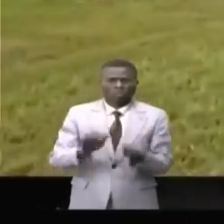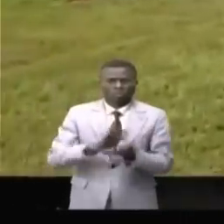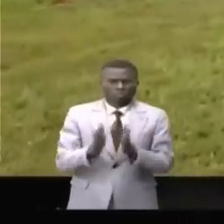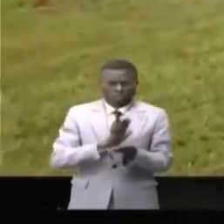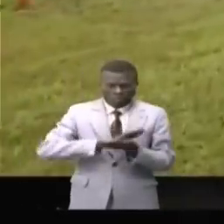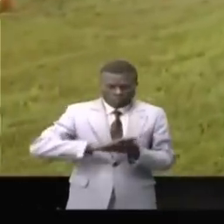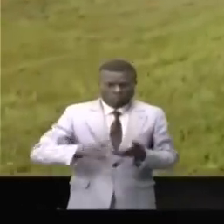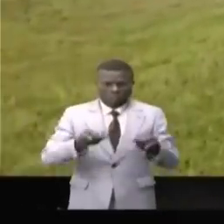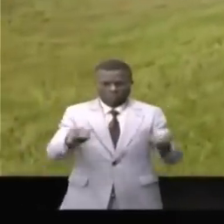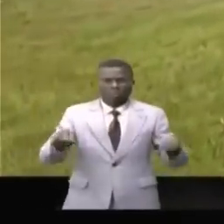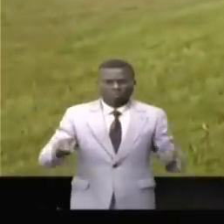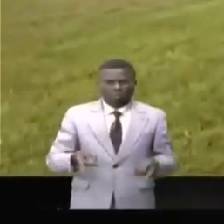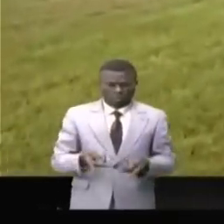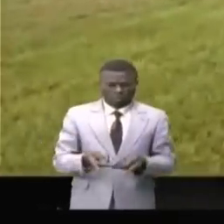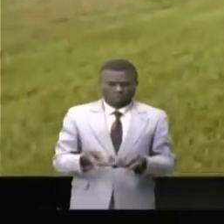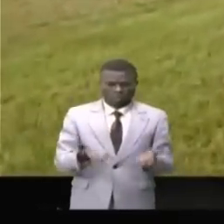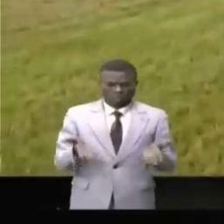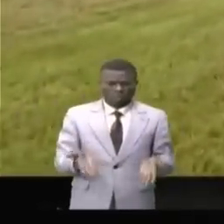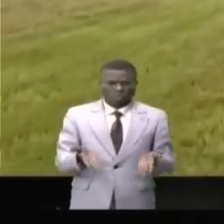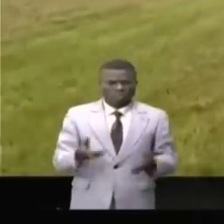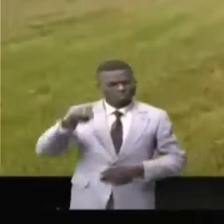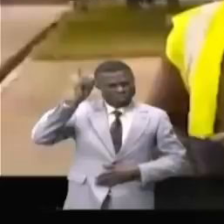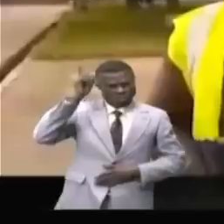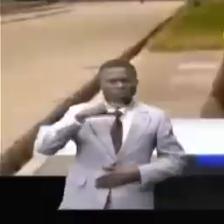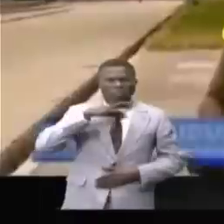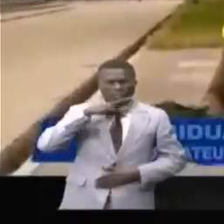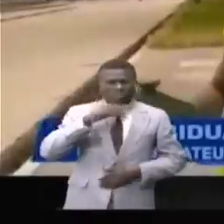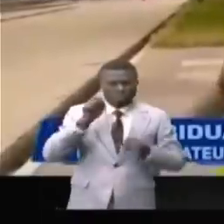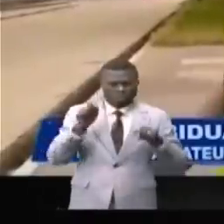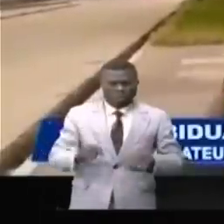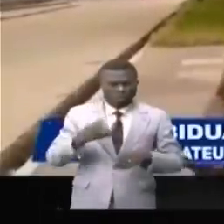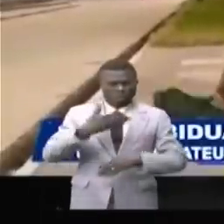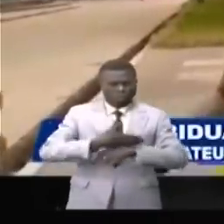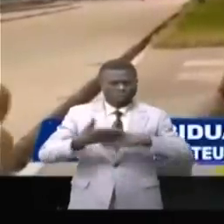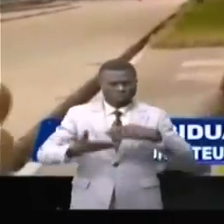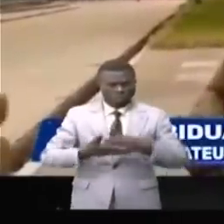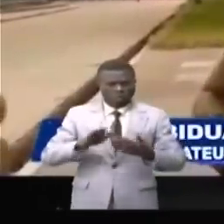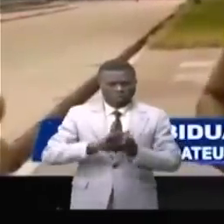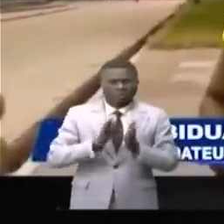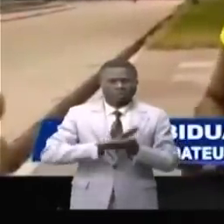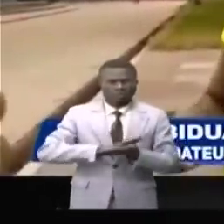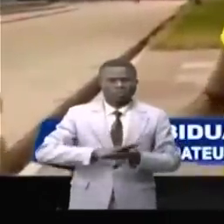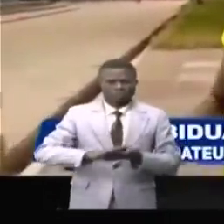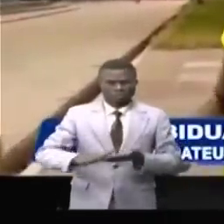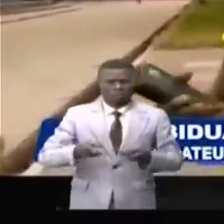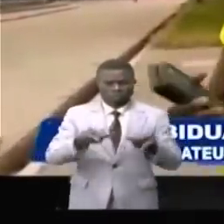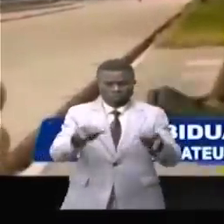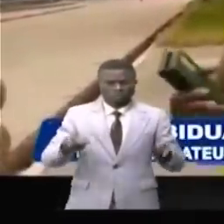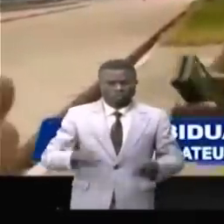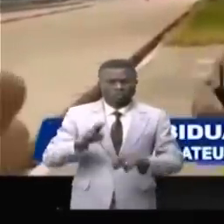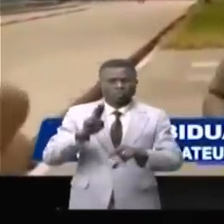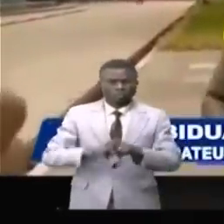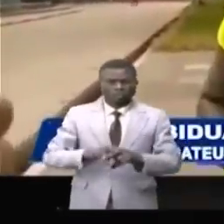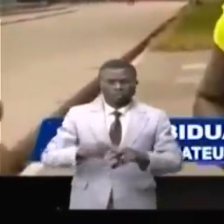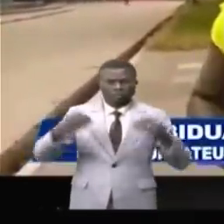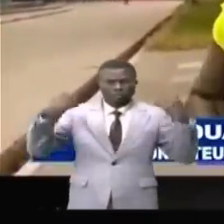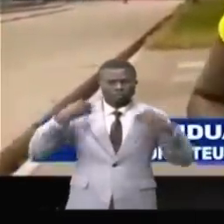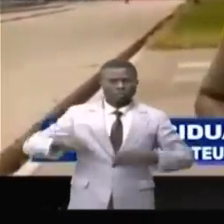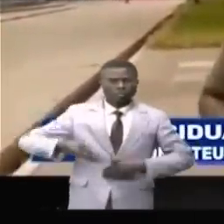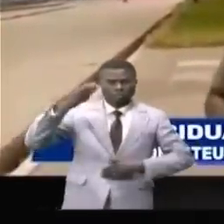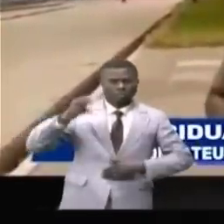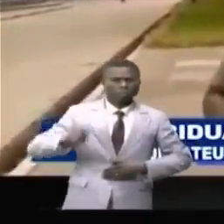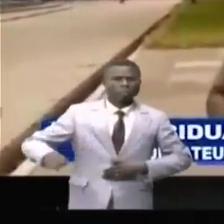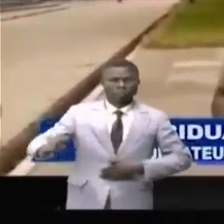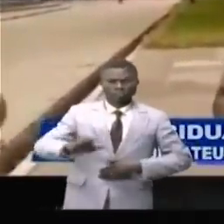Sikaoyo, il y a... Nous sommes venus sur ces sites du camp Loano pour l'assainissement, ces lieux où résident les grands officiers et tous